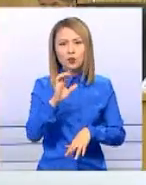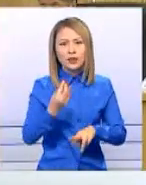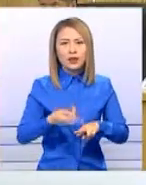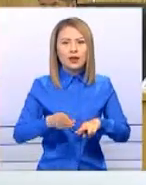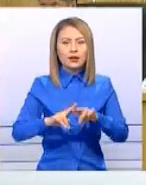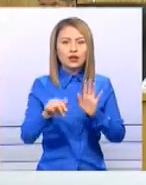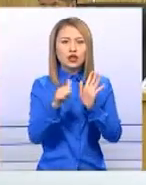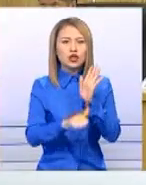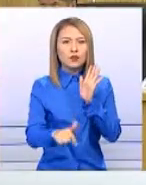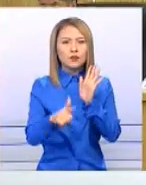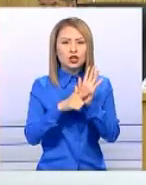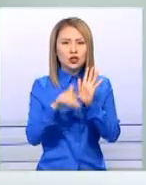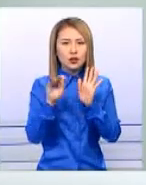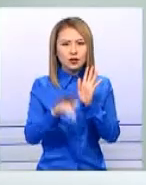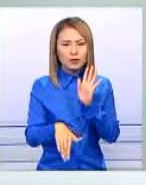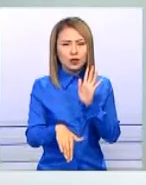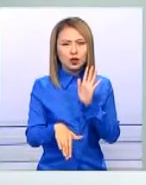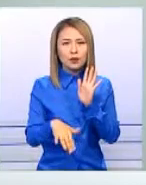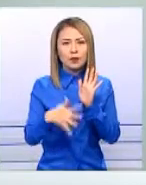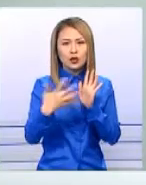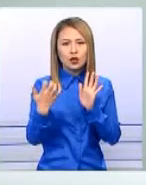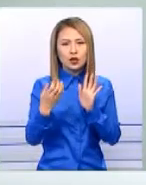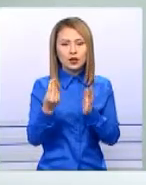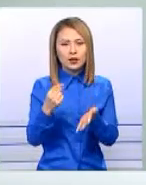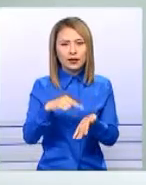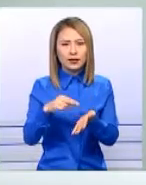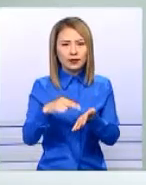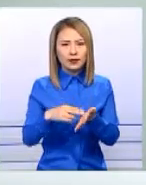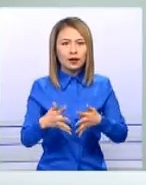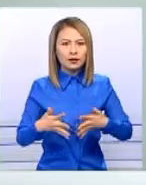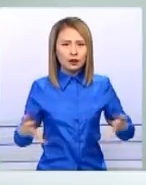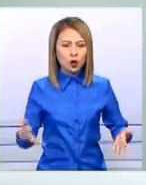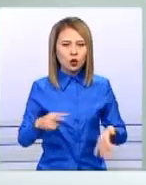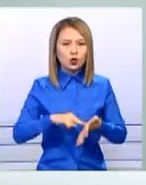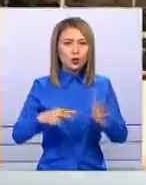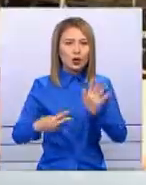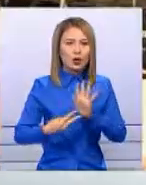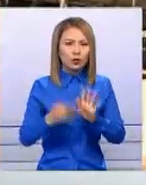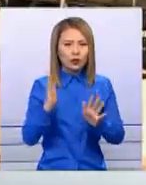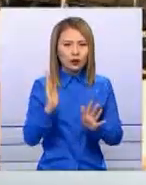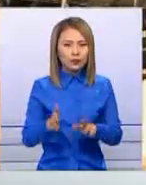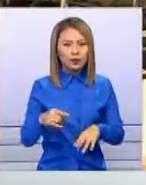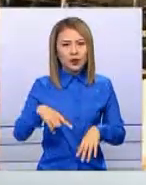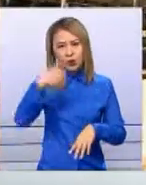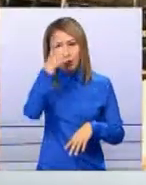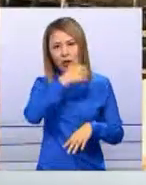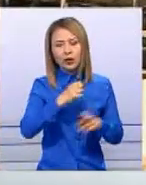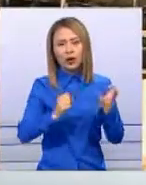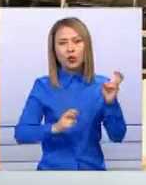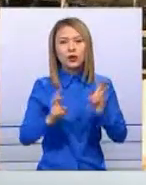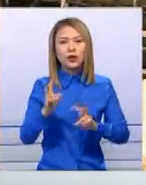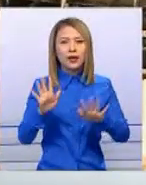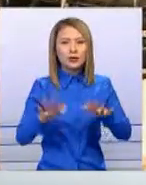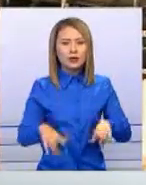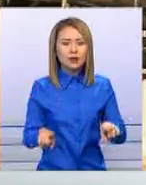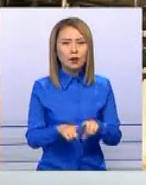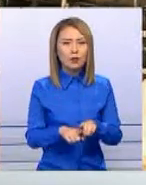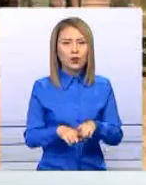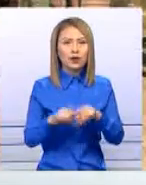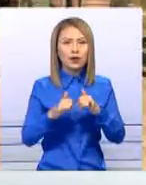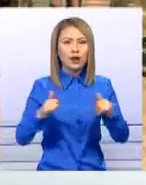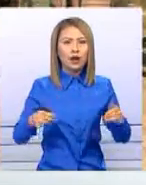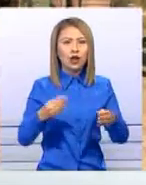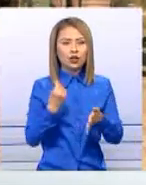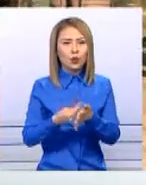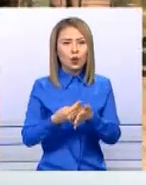қарай субсидия алатындар санын 67 мыңнан 500 мыңға дейін артады деп жоспарланып отыр. Биыл агроөнеркәсіп кешенін